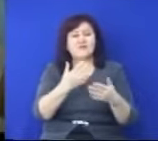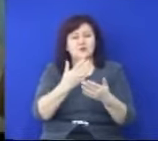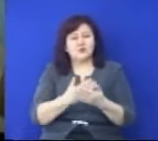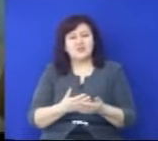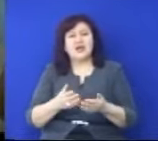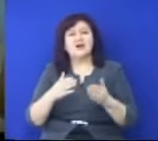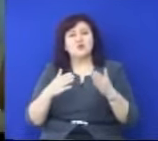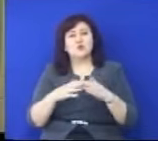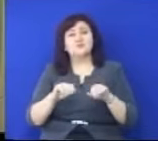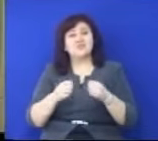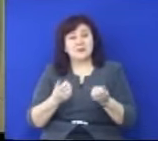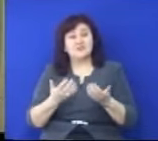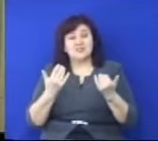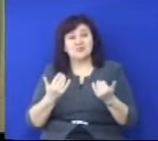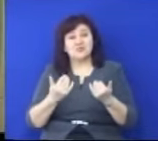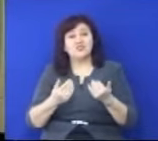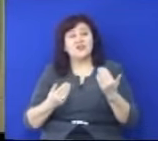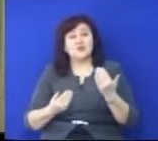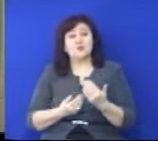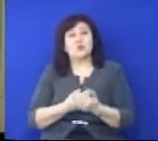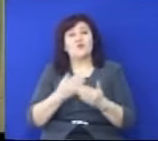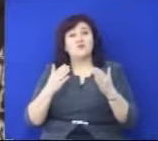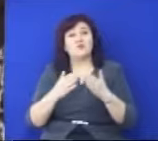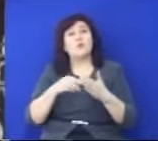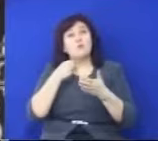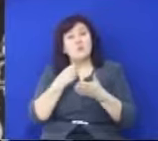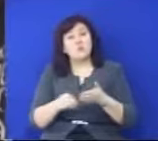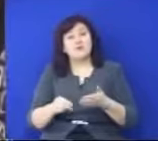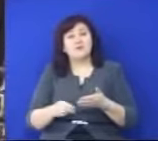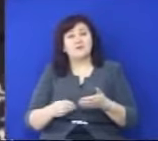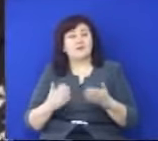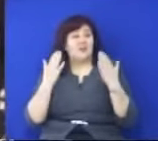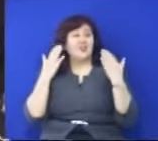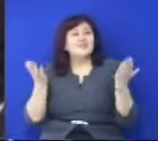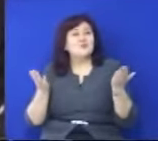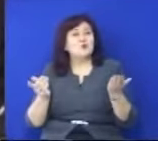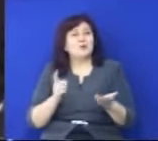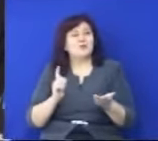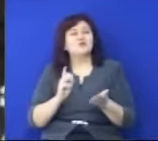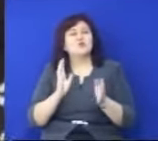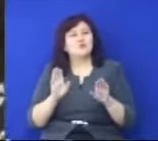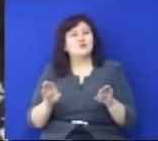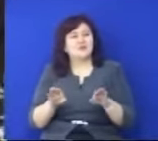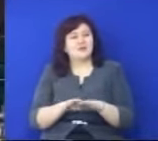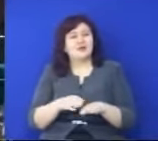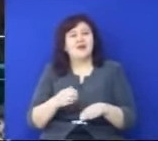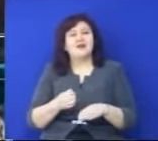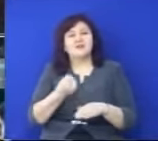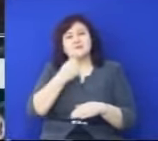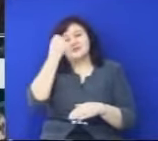орталыққа жақын маңдағы 4 бөлмелі үйге қоныстанып отыр. Көмек болады деп ойлаған жоқ біз, расын айтқанда.